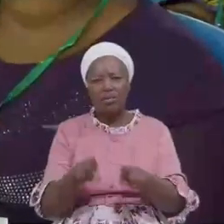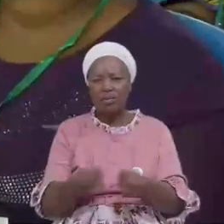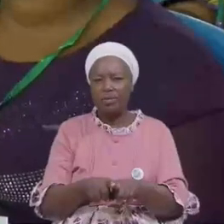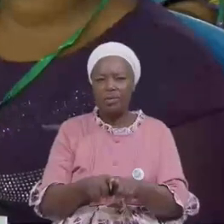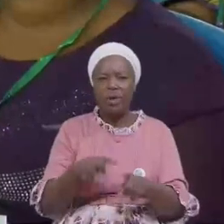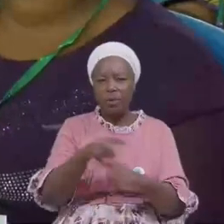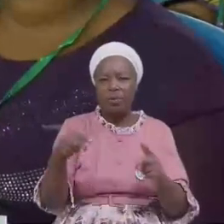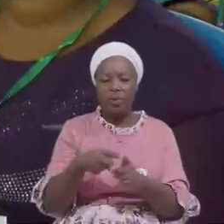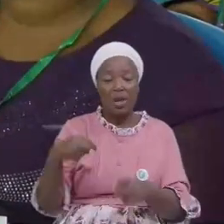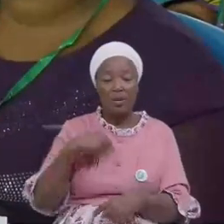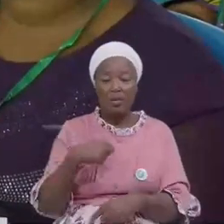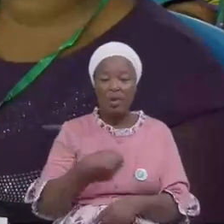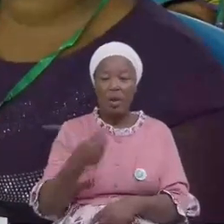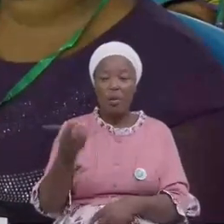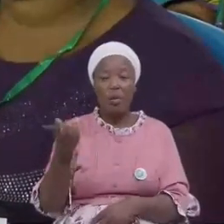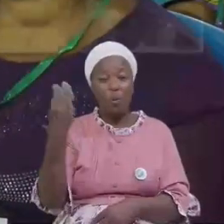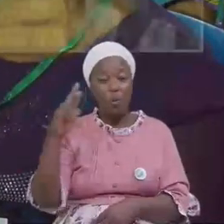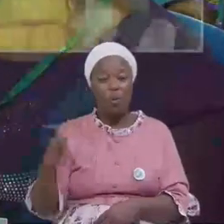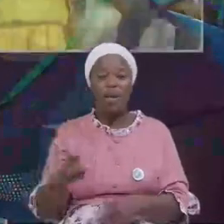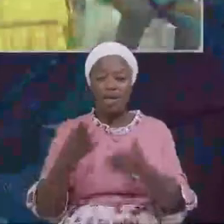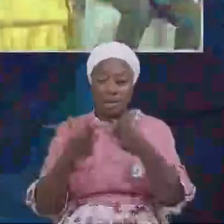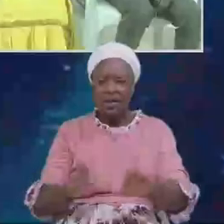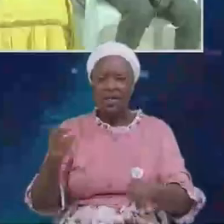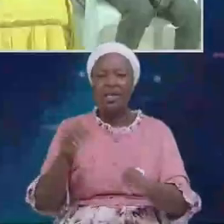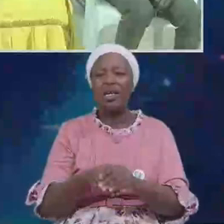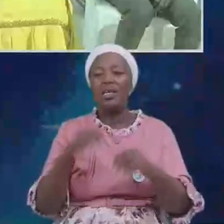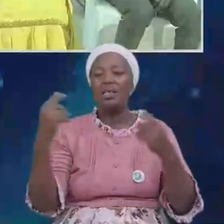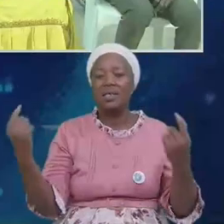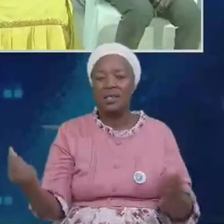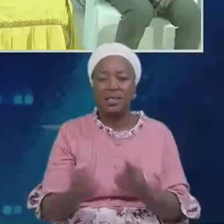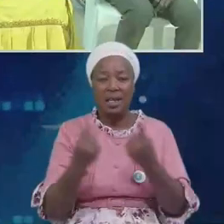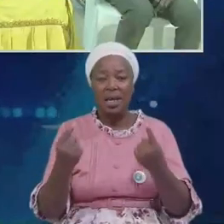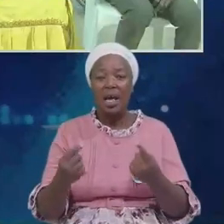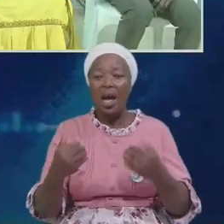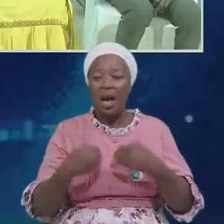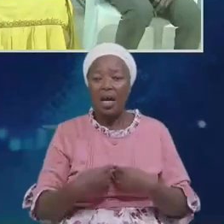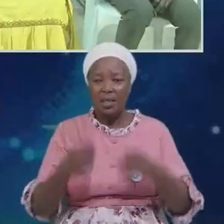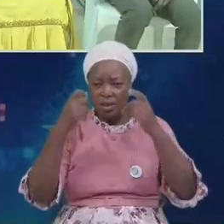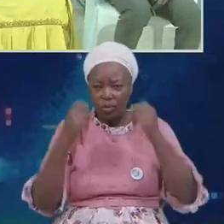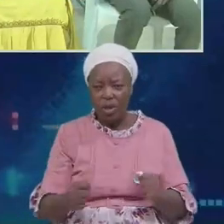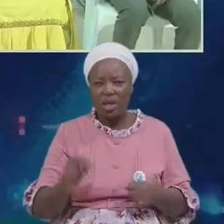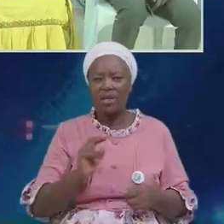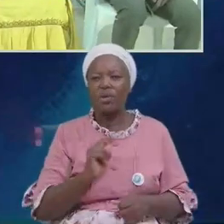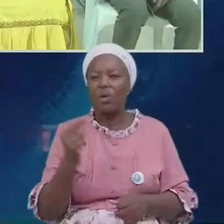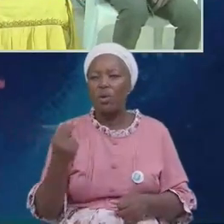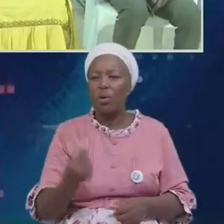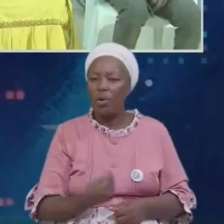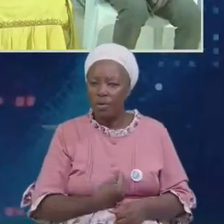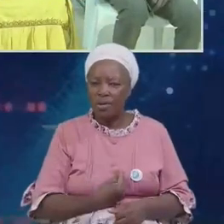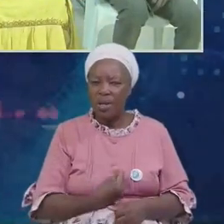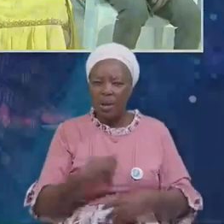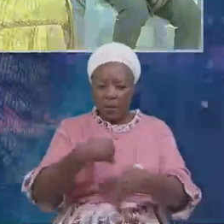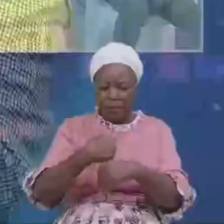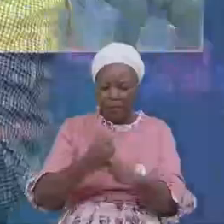qui étions morts par nos offenses, nous a rendus à la vie. Nous